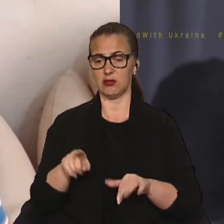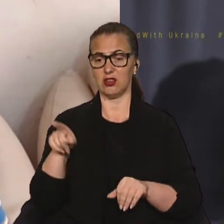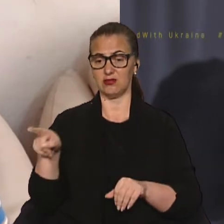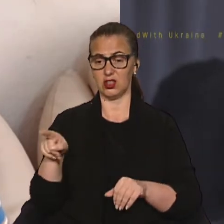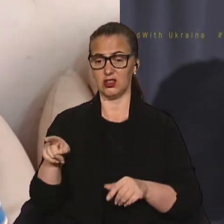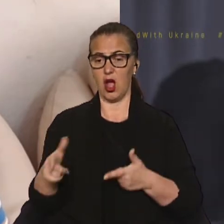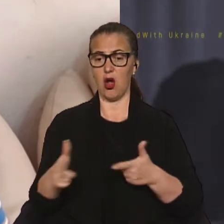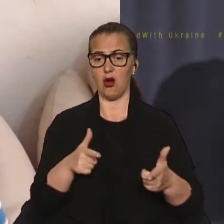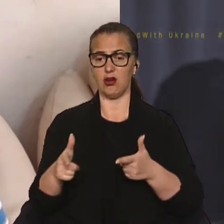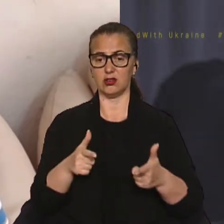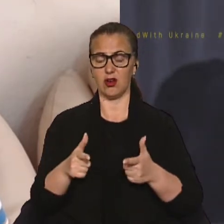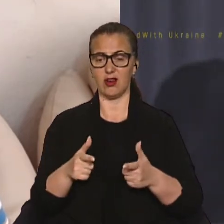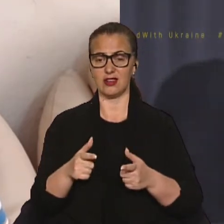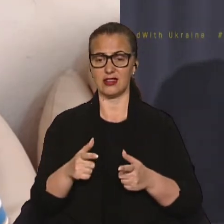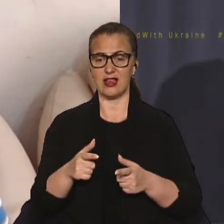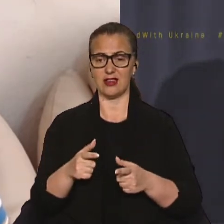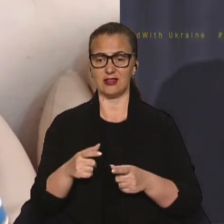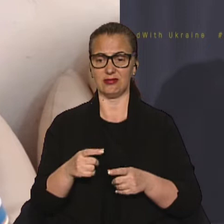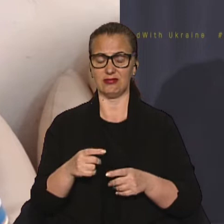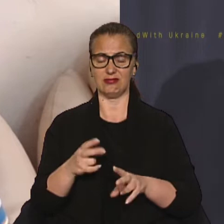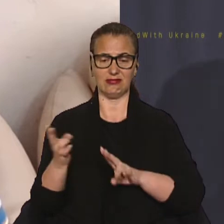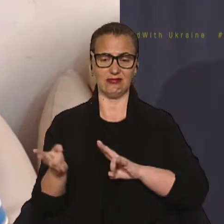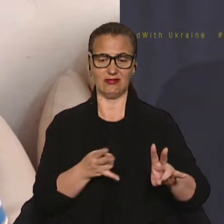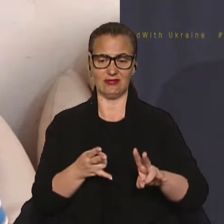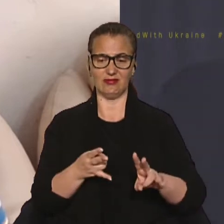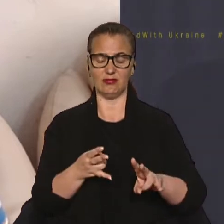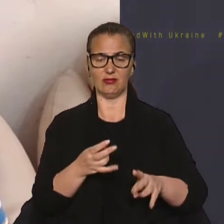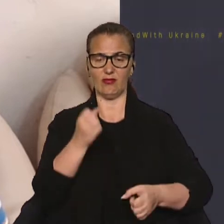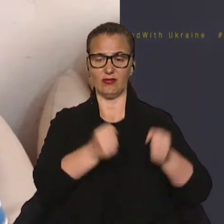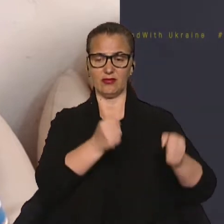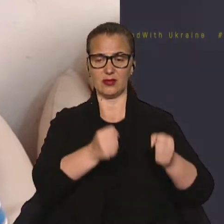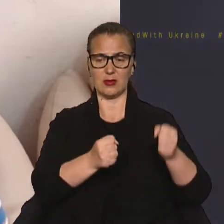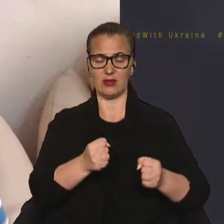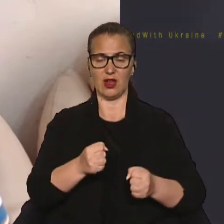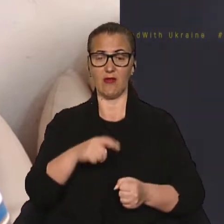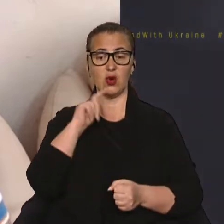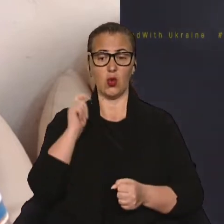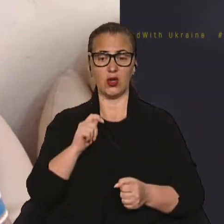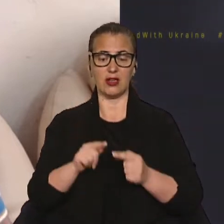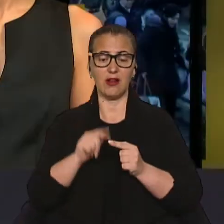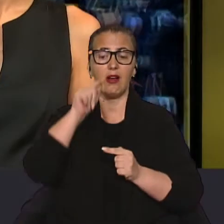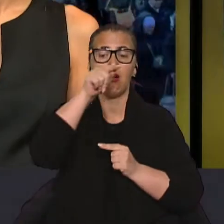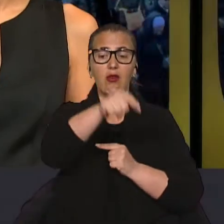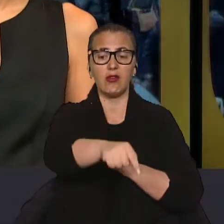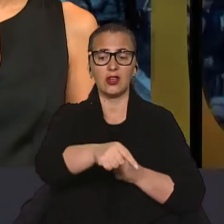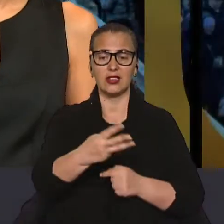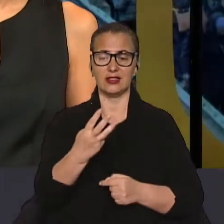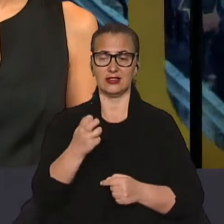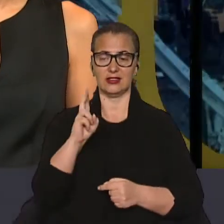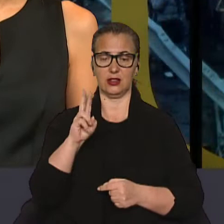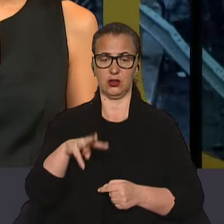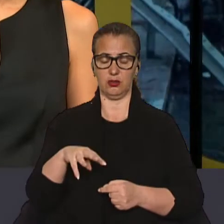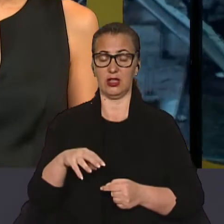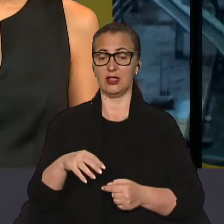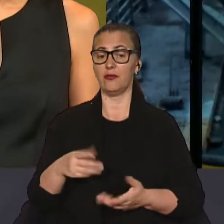к доставке такого же плана подарков на глубину до 300 километров. Потому они в последнее время